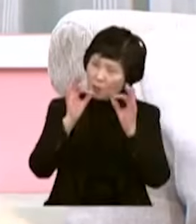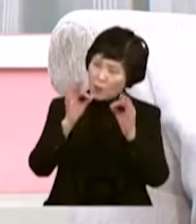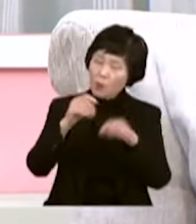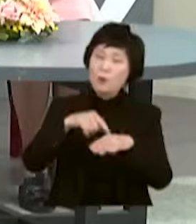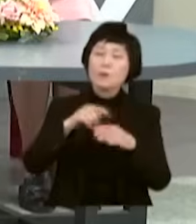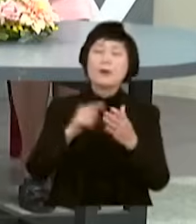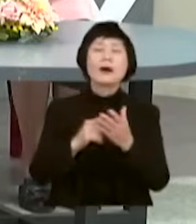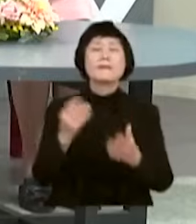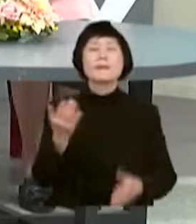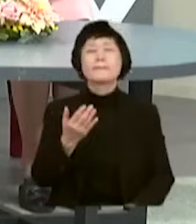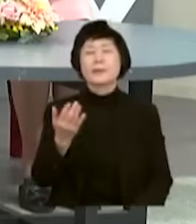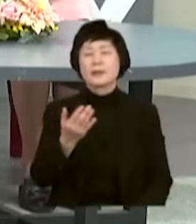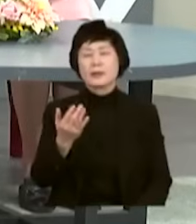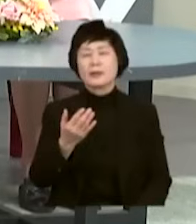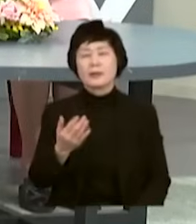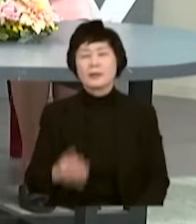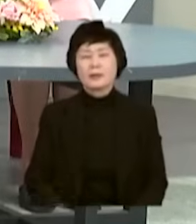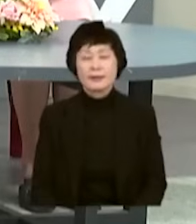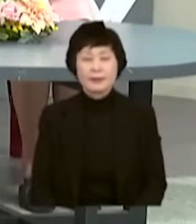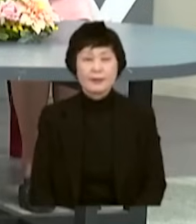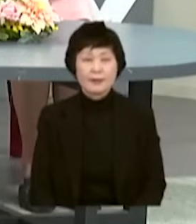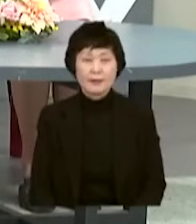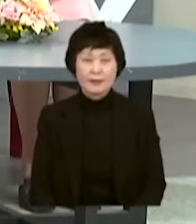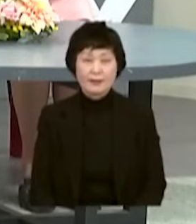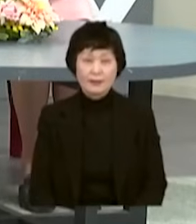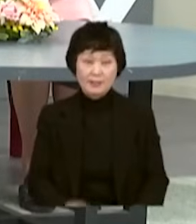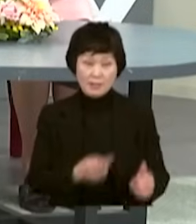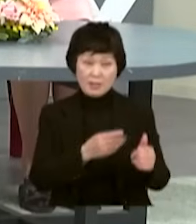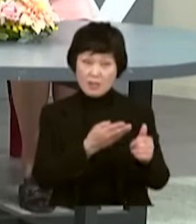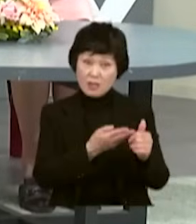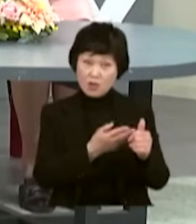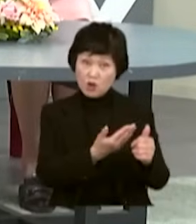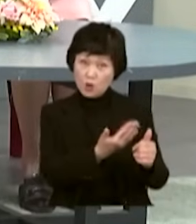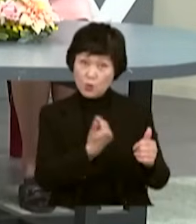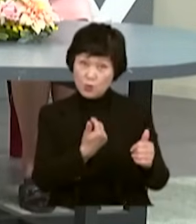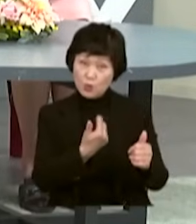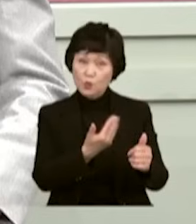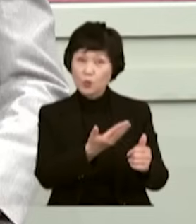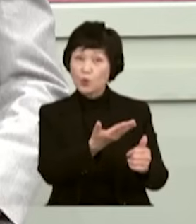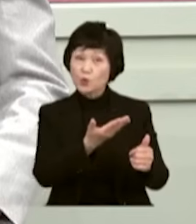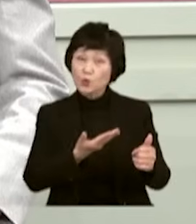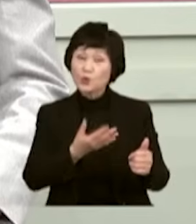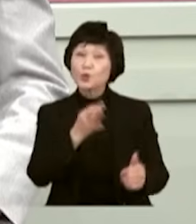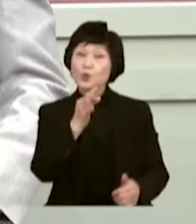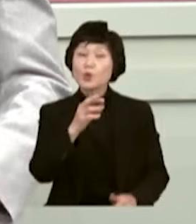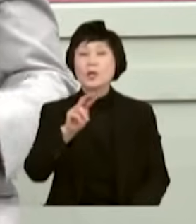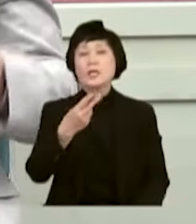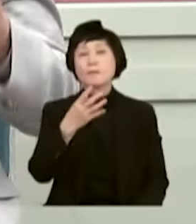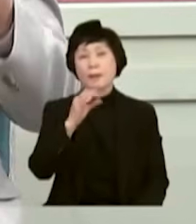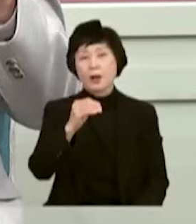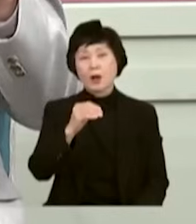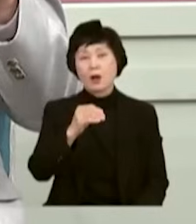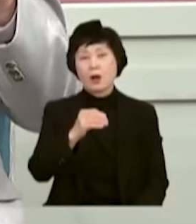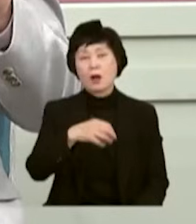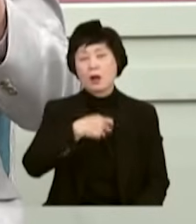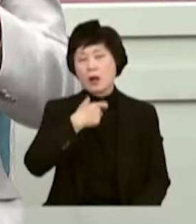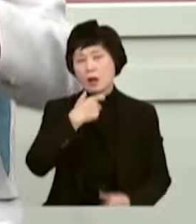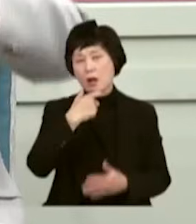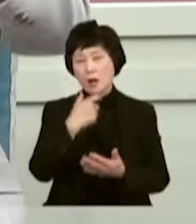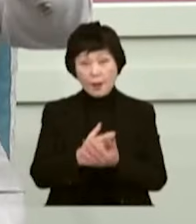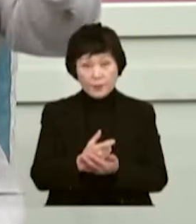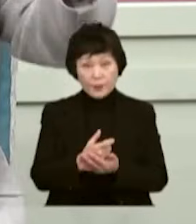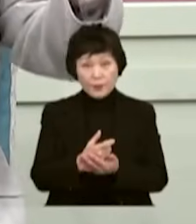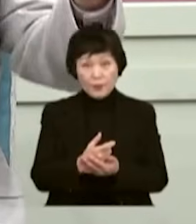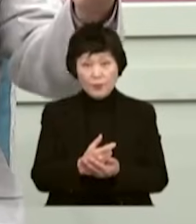잘하셨어. 제가 기도 네, 그때 이 친구가 200만 원이 큰 돈이었죠. 참 네. 큰 감동을 받았죠. 근데 내가 이제